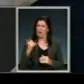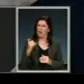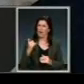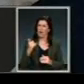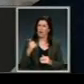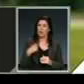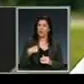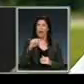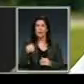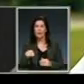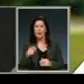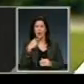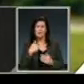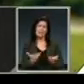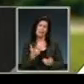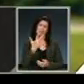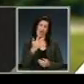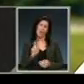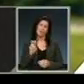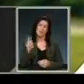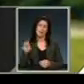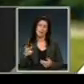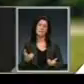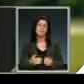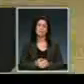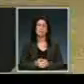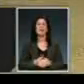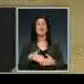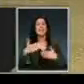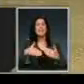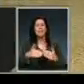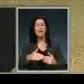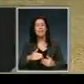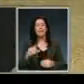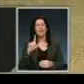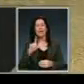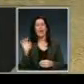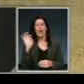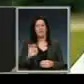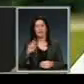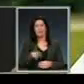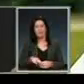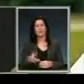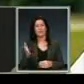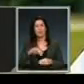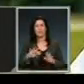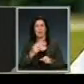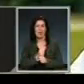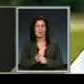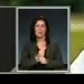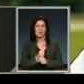רק 3 מדרגות. התקדמנו הרבה, אבל הדרך עוד ארוכה. שאנשים מבינים שזה מדבר